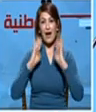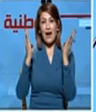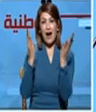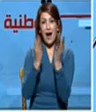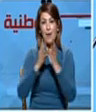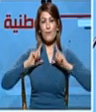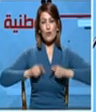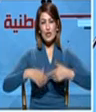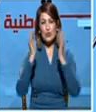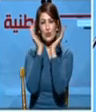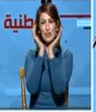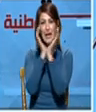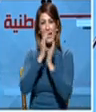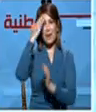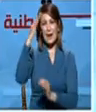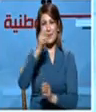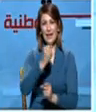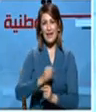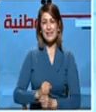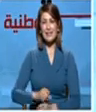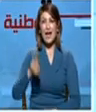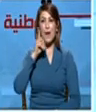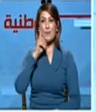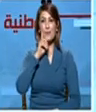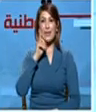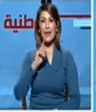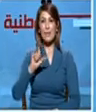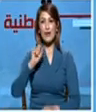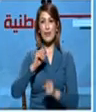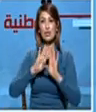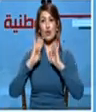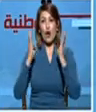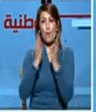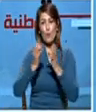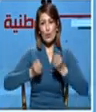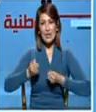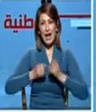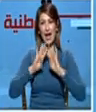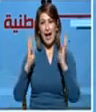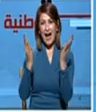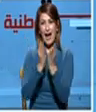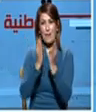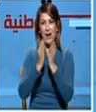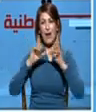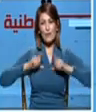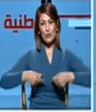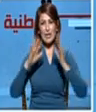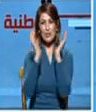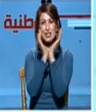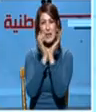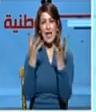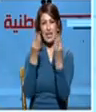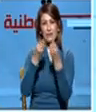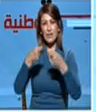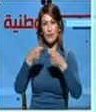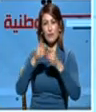اهلا وسهلا فيك معنا كذلك ما دام بن ابراهيم مديره عامه بوزاره الشؤون الاجتماعيه اهلا وسهلا تفضل معنا